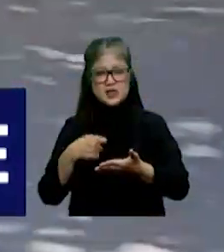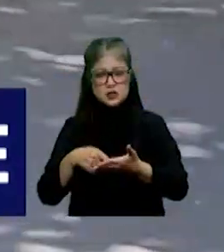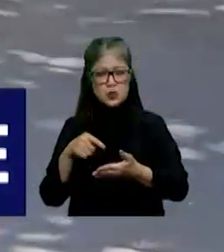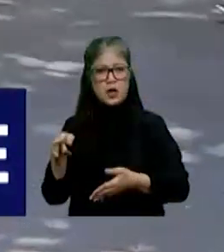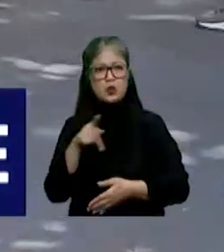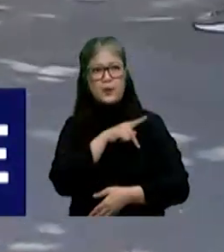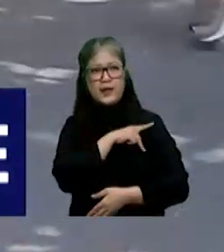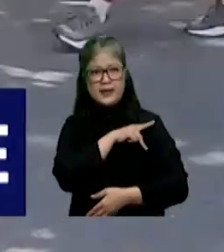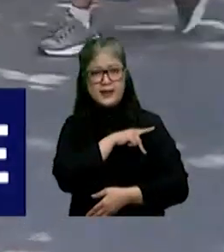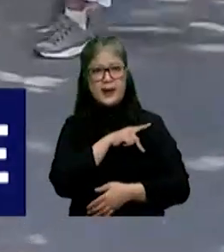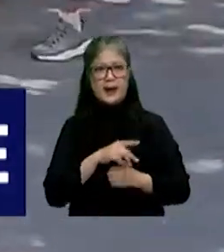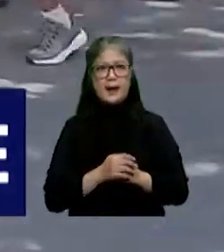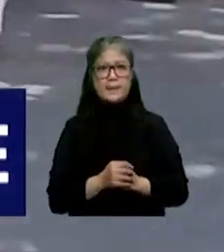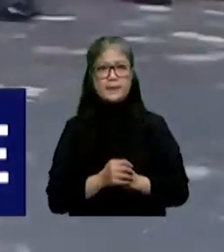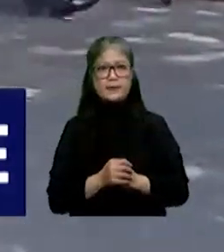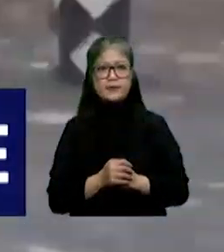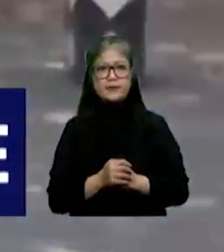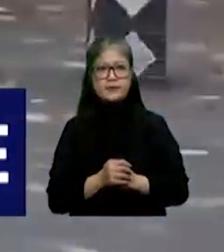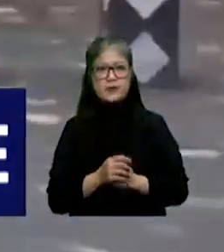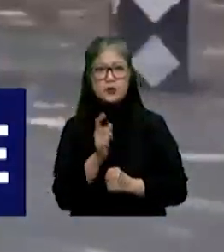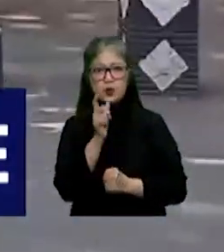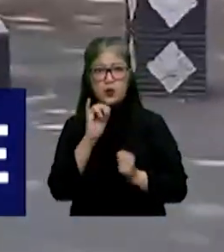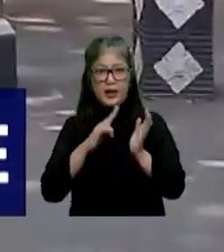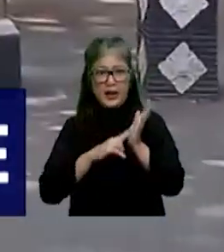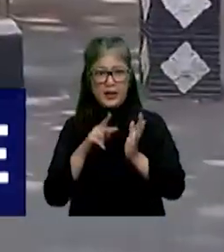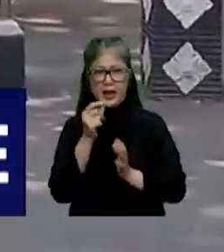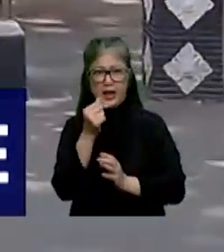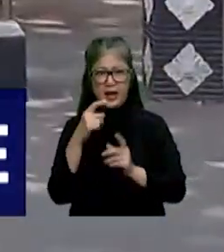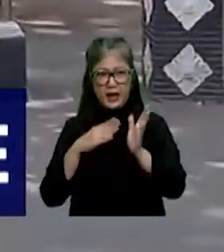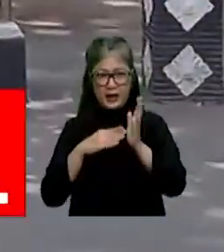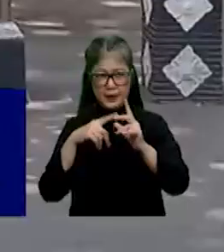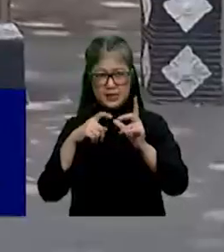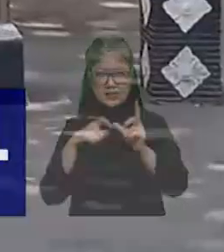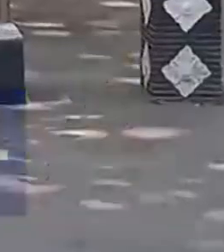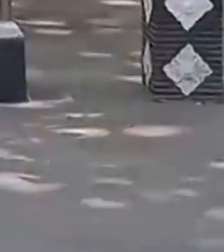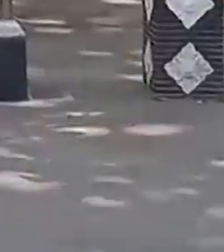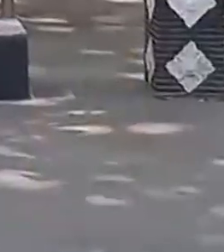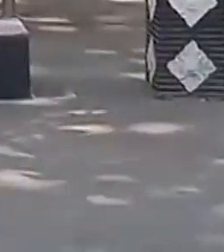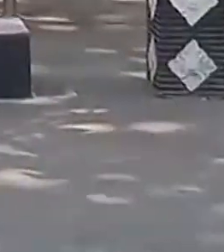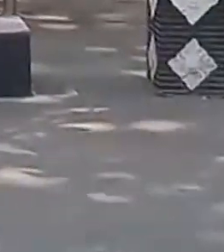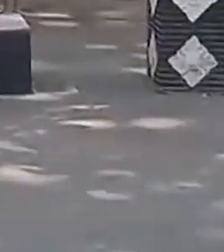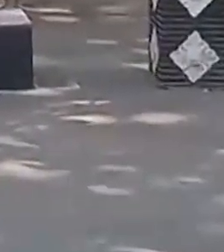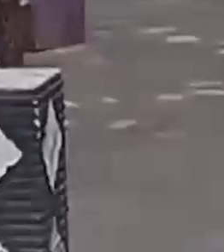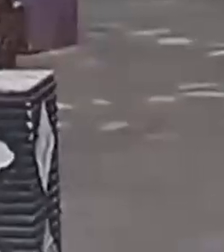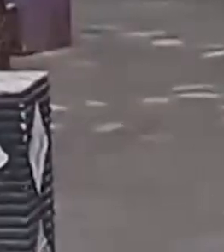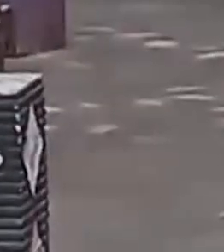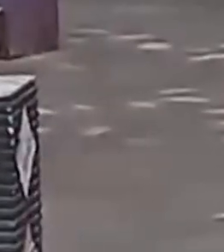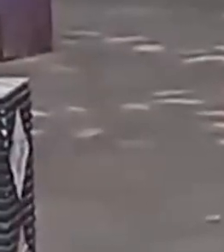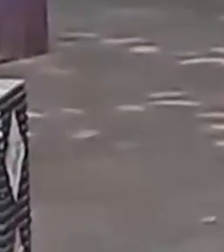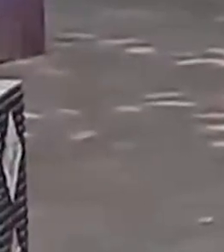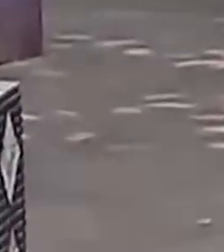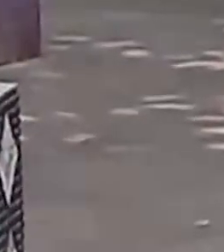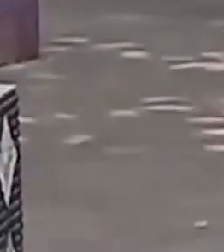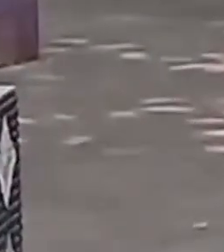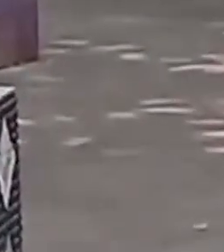panitia Universitas Islam Negeri Raden Mas Said Surakarta jadi sorotan usai terungkapnya ratusan mahasiswa